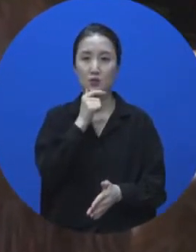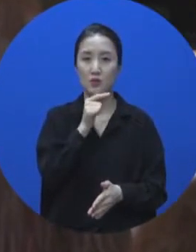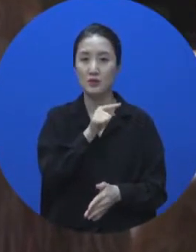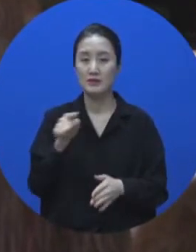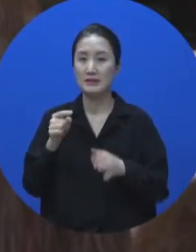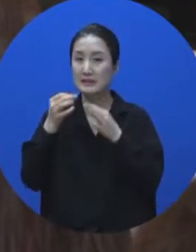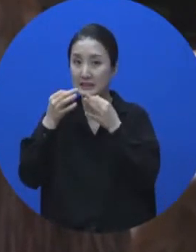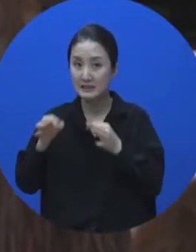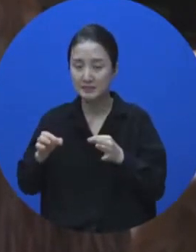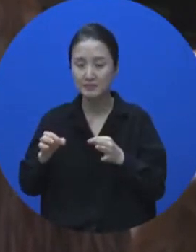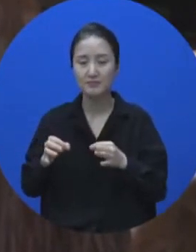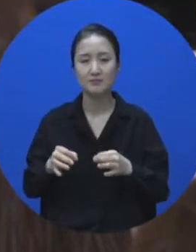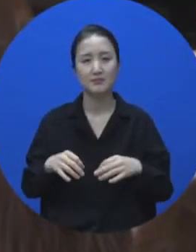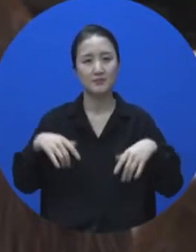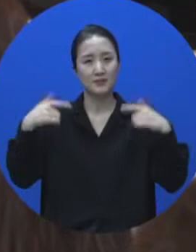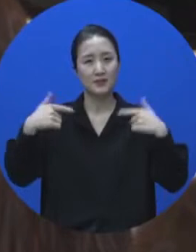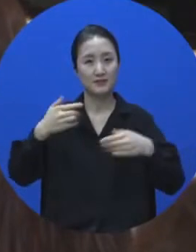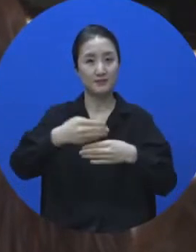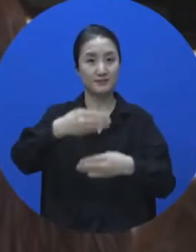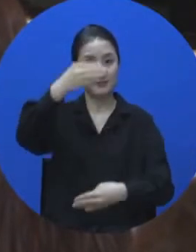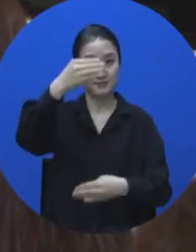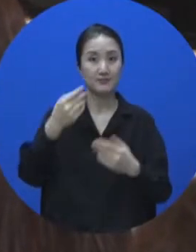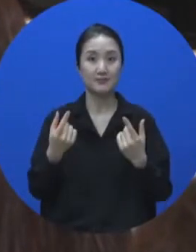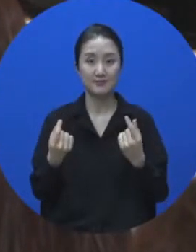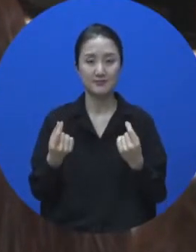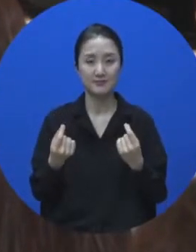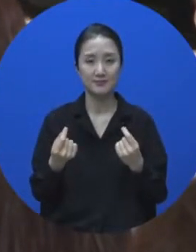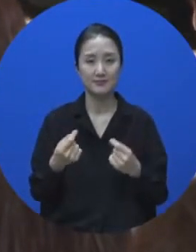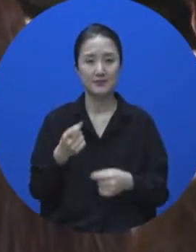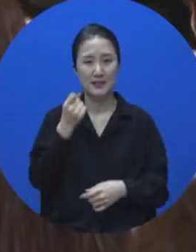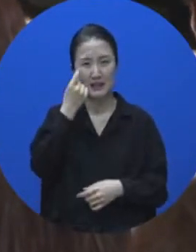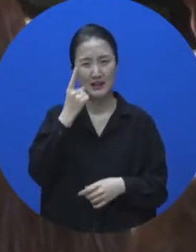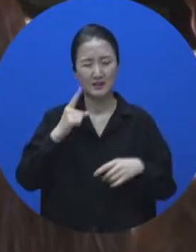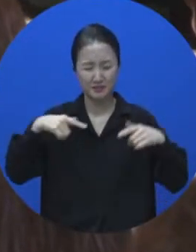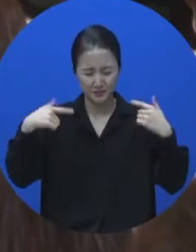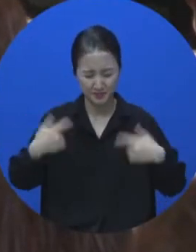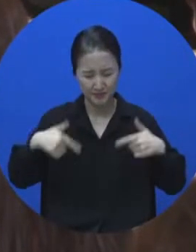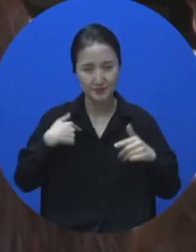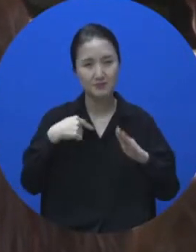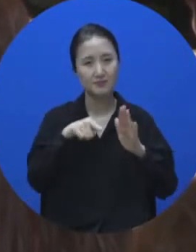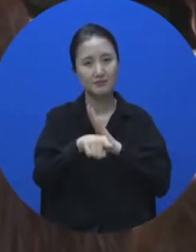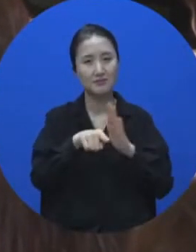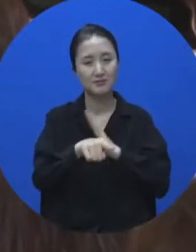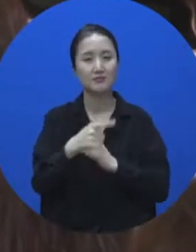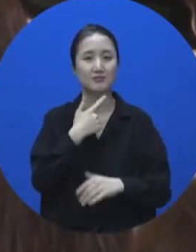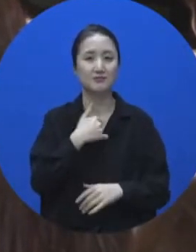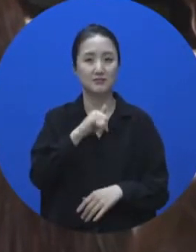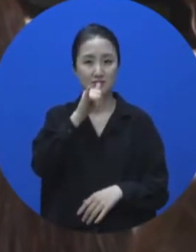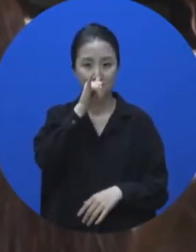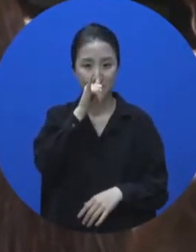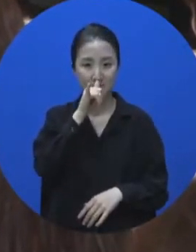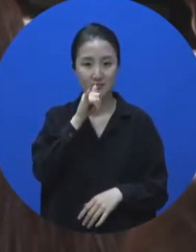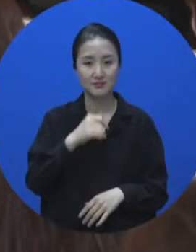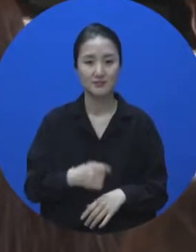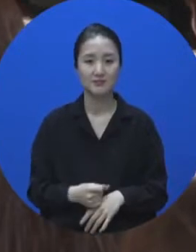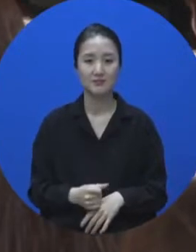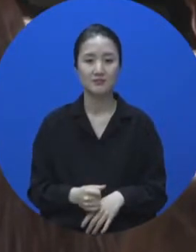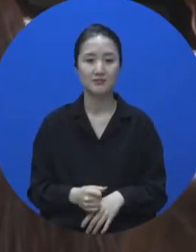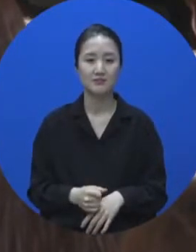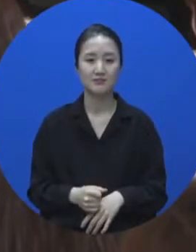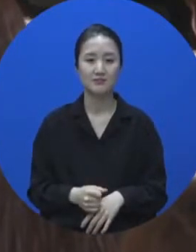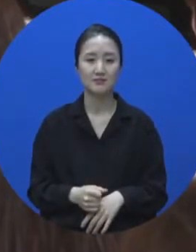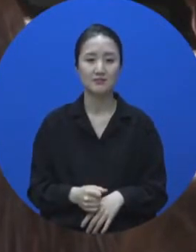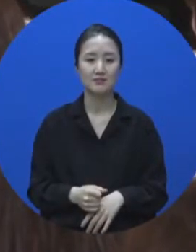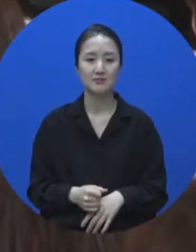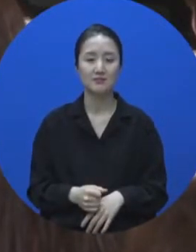해서 제가 한 번은 한달 내내 가본 적도 있었어요. 그러면서 거기에서 오는 사람들, 그리고 낙찰받는